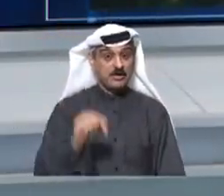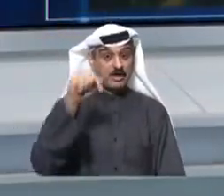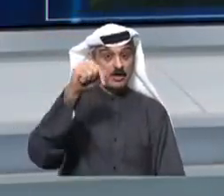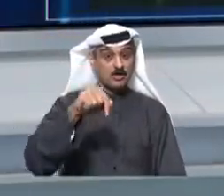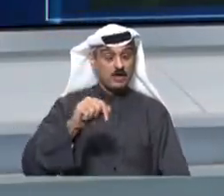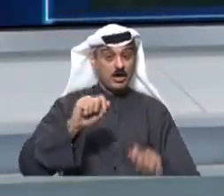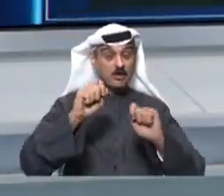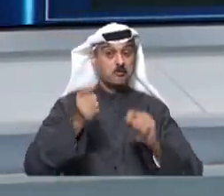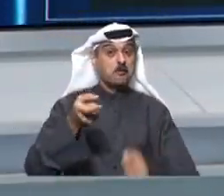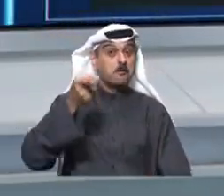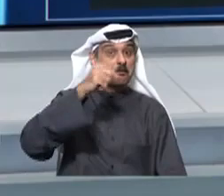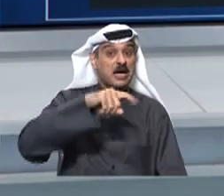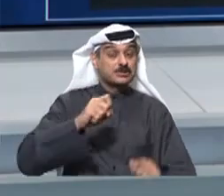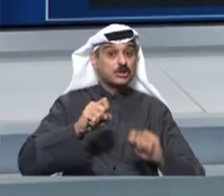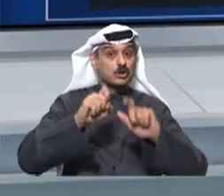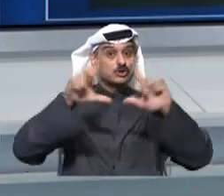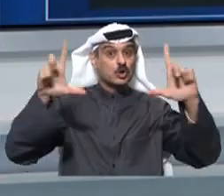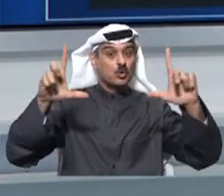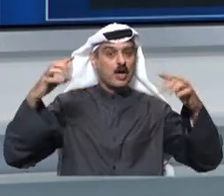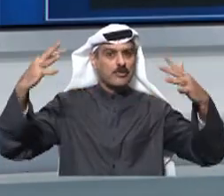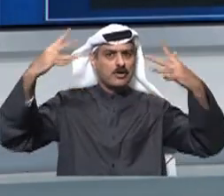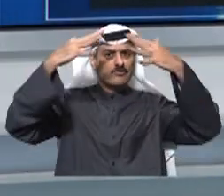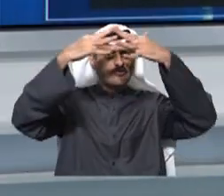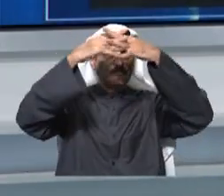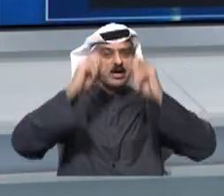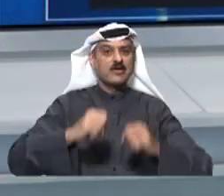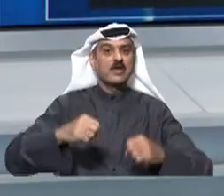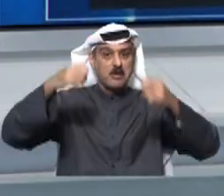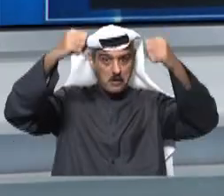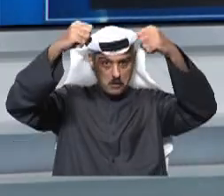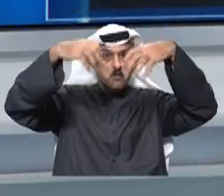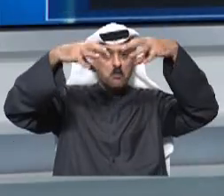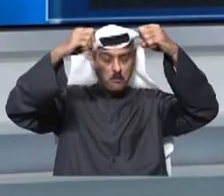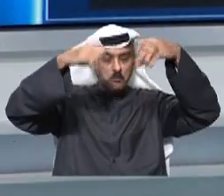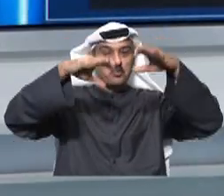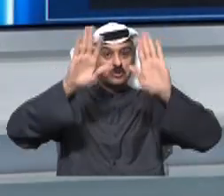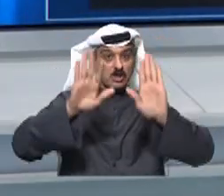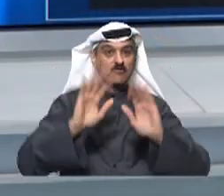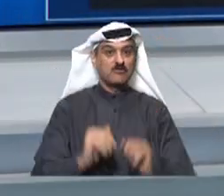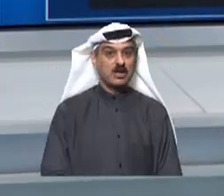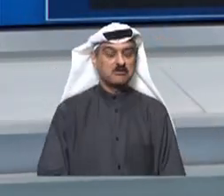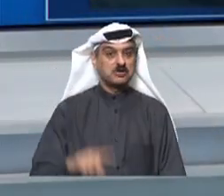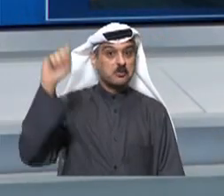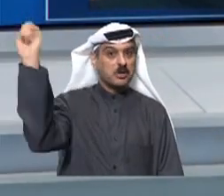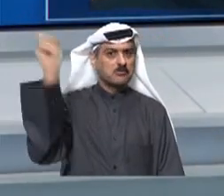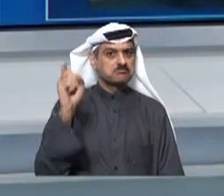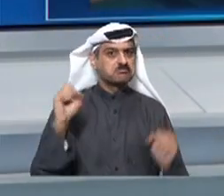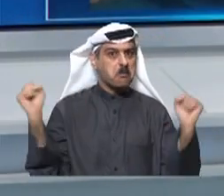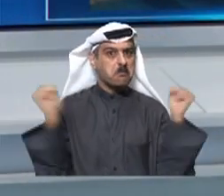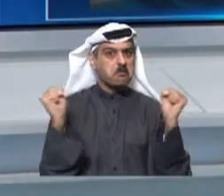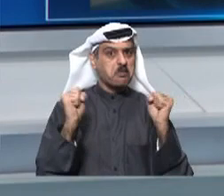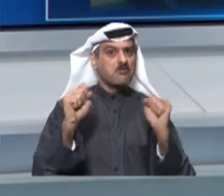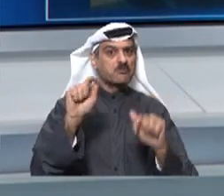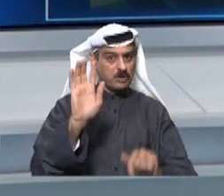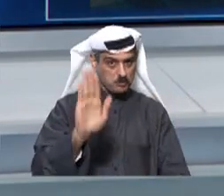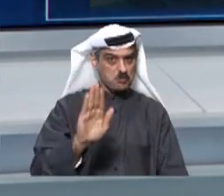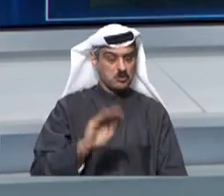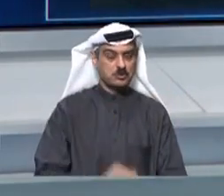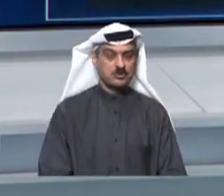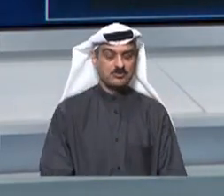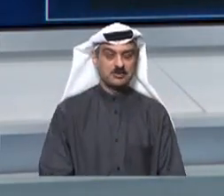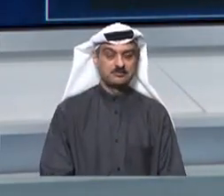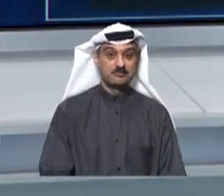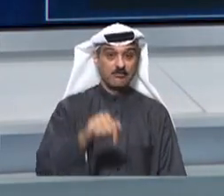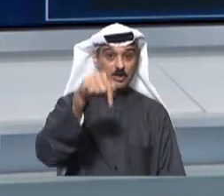في نهار يوم الغد، مع عودة أيضا لفرص الأمطار المتفرقة اللي قد تكون رعدية على بعض المناطق. أما بالنسبة